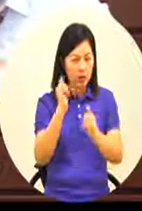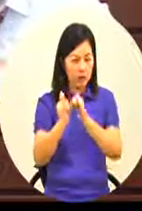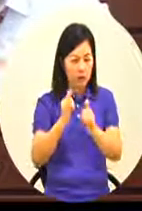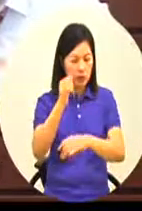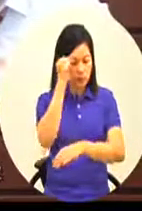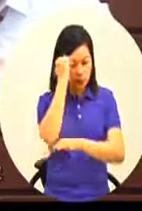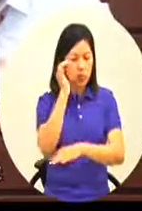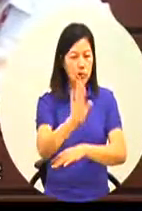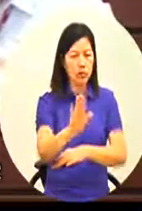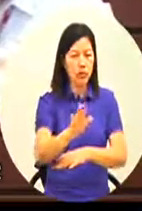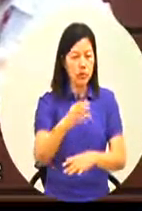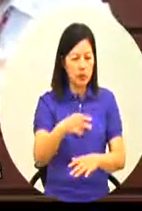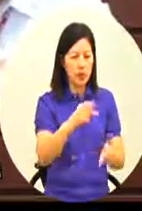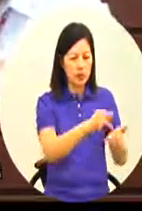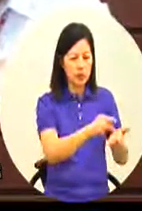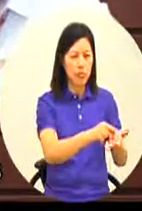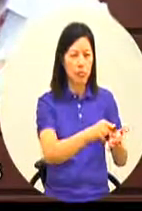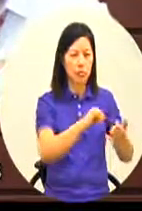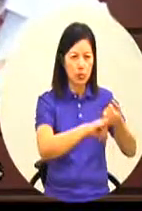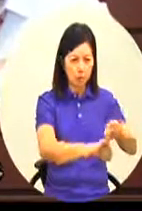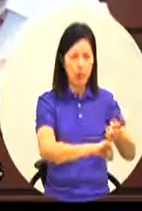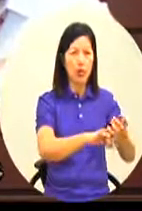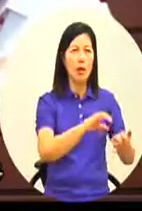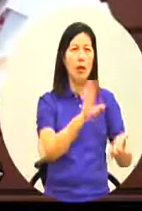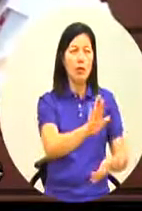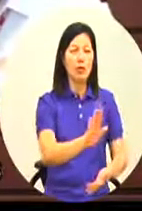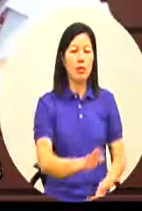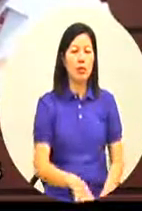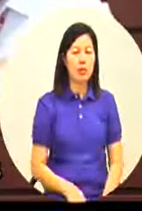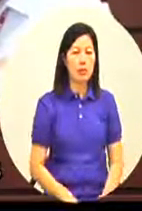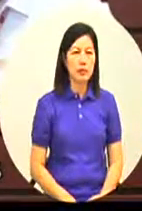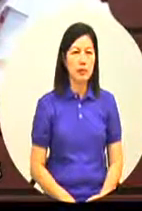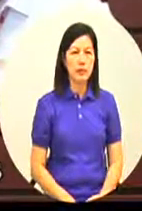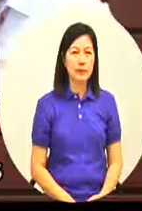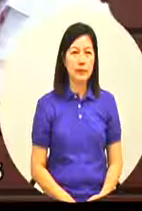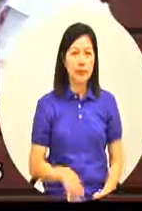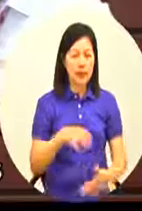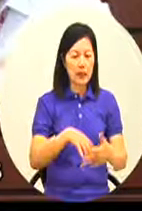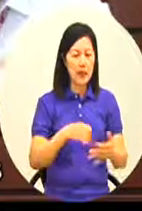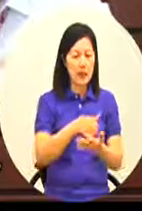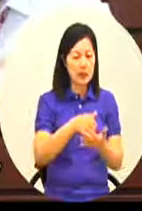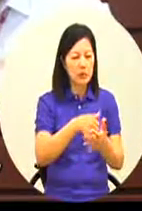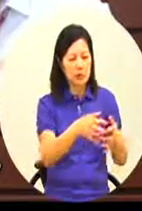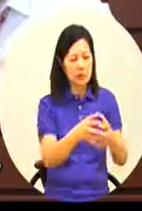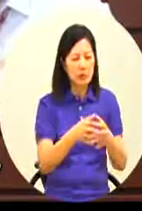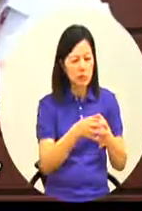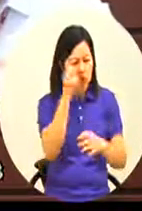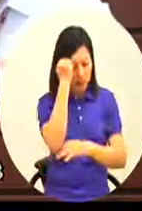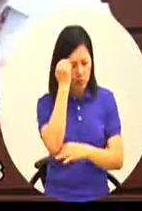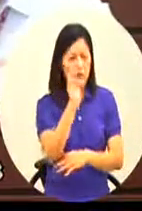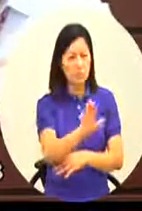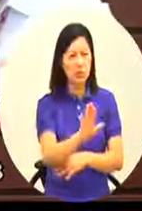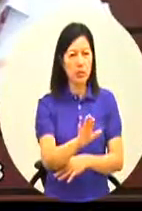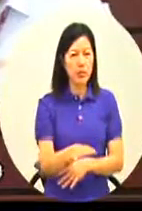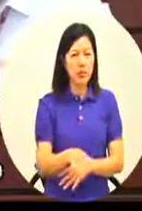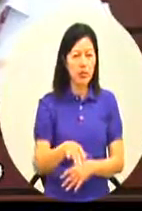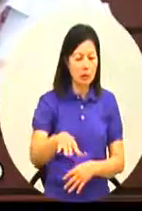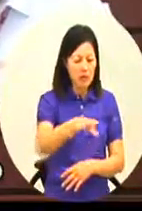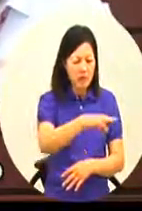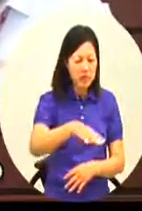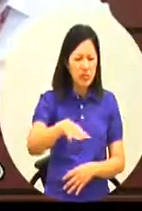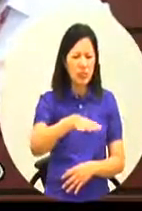它现在跟台铁有租约。那这一块坦白讲，也里面也有一些是弱势住户。那所以整区来看的话，我们还是